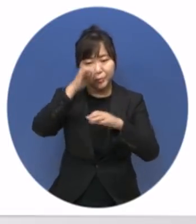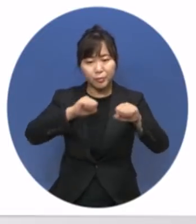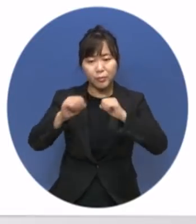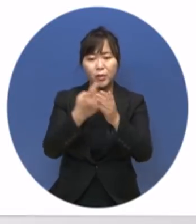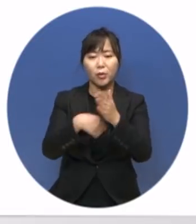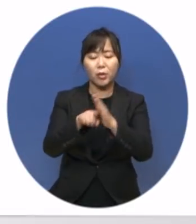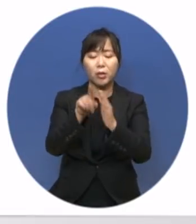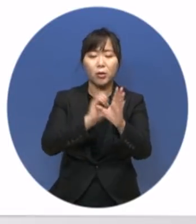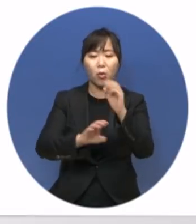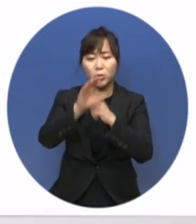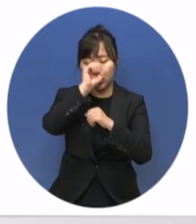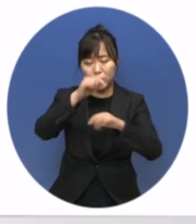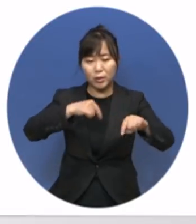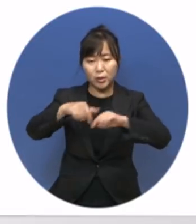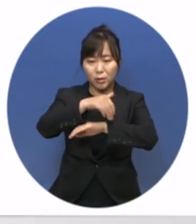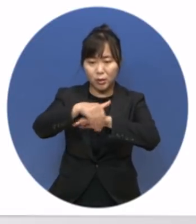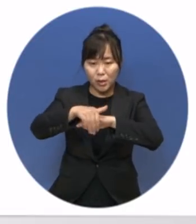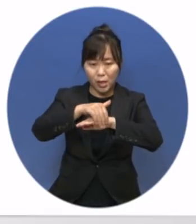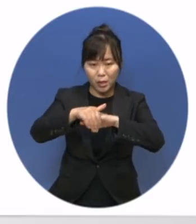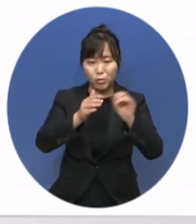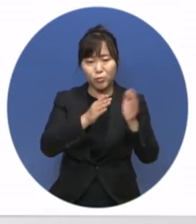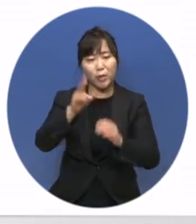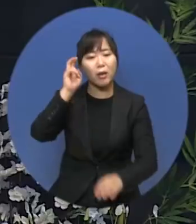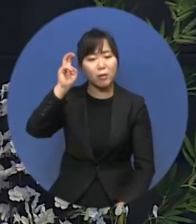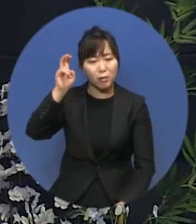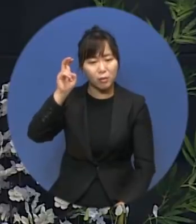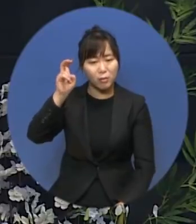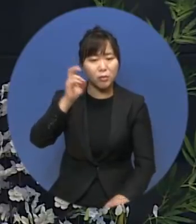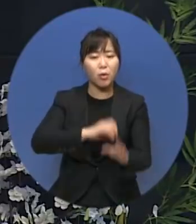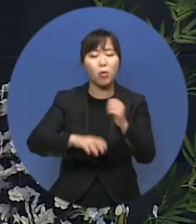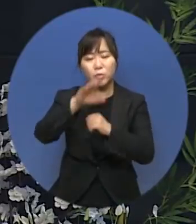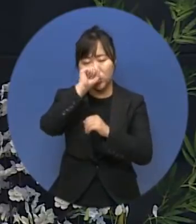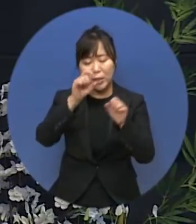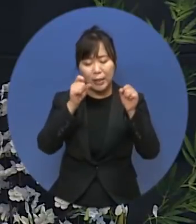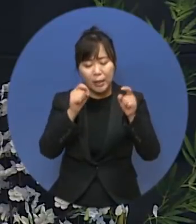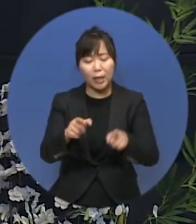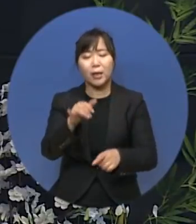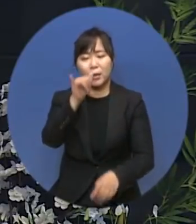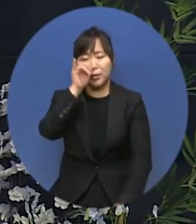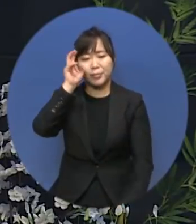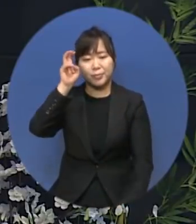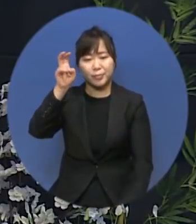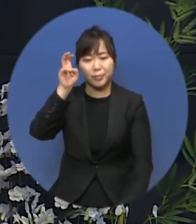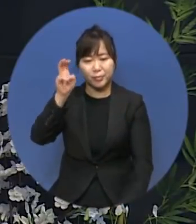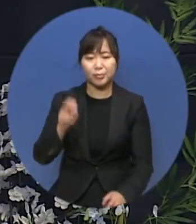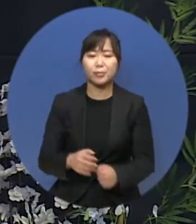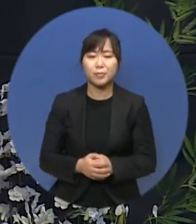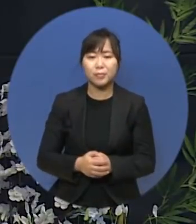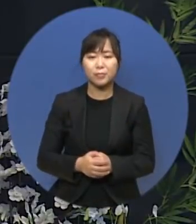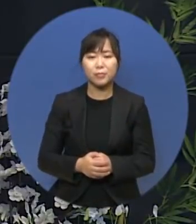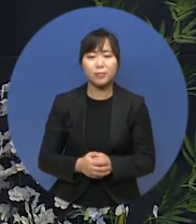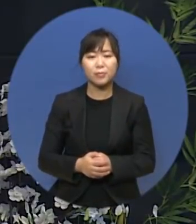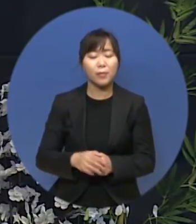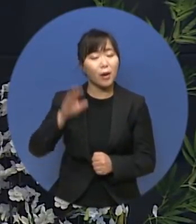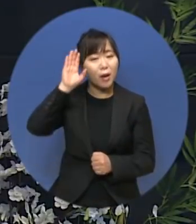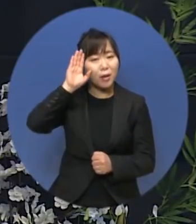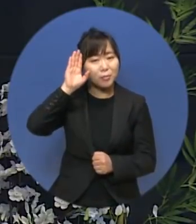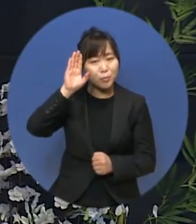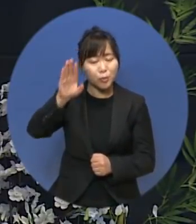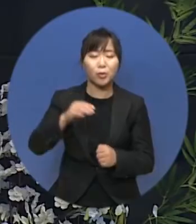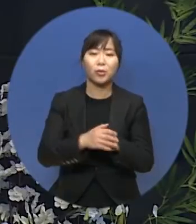예술활동을 위한 더 좋은 정책이 마련될 것이고 더 좋은 기회가 마련될 것 같습니다.